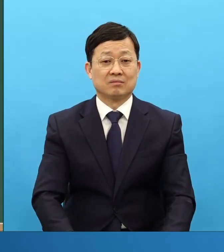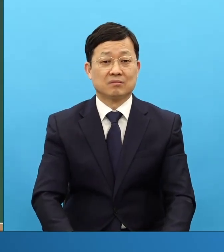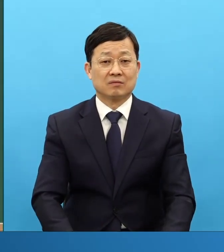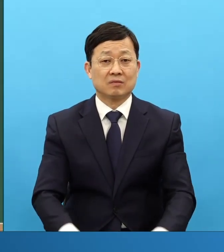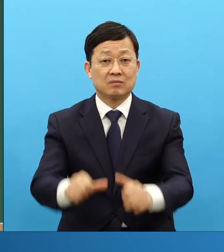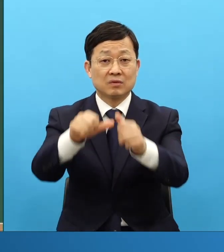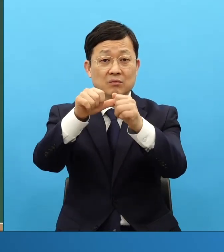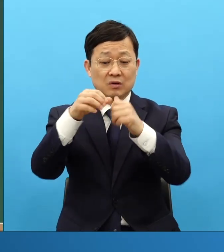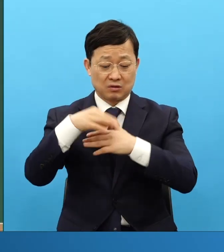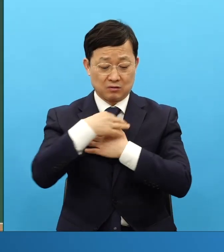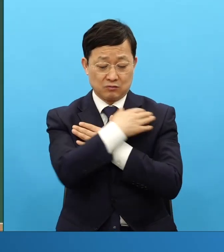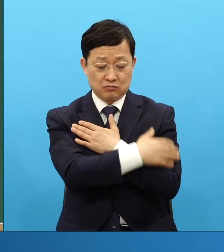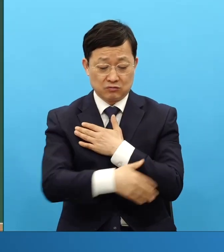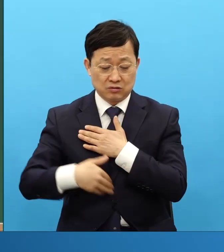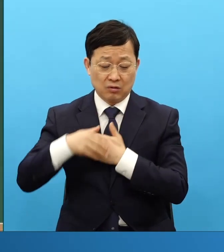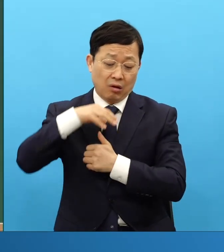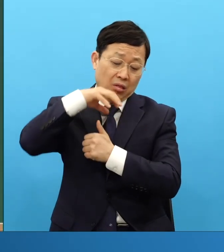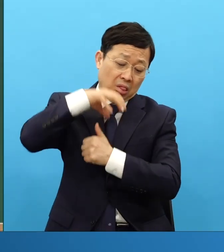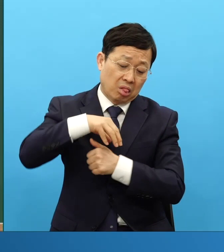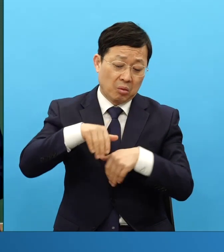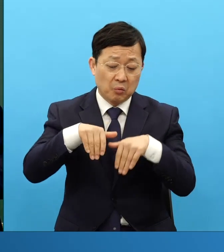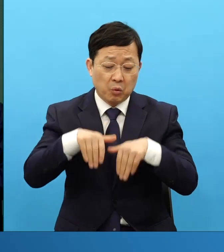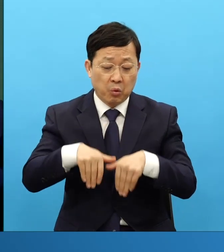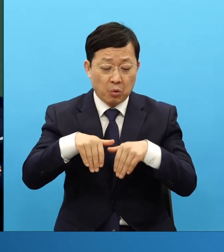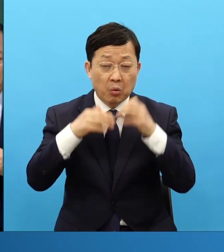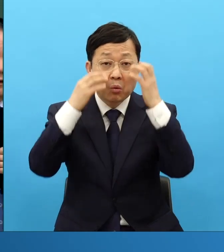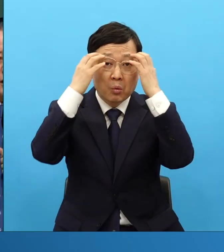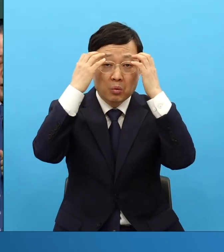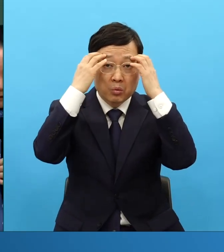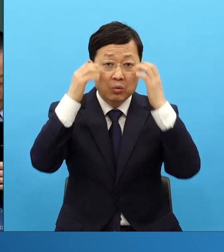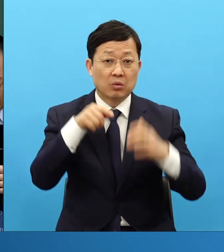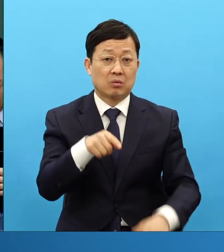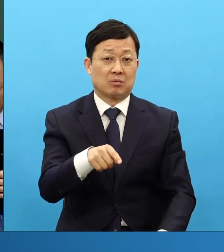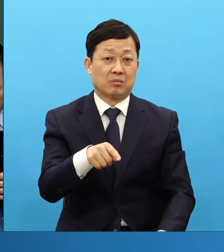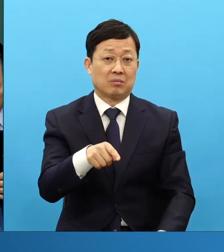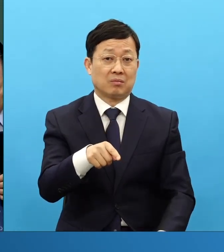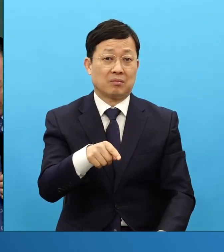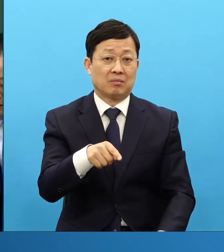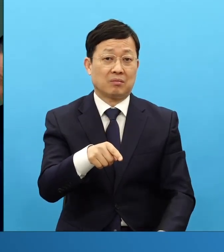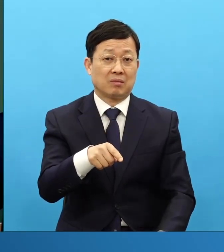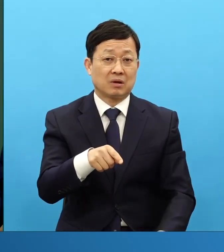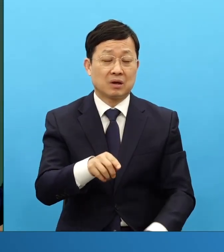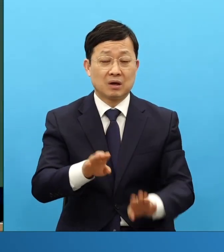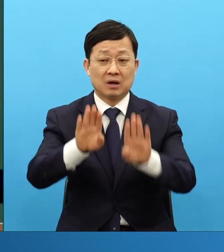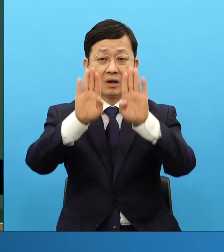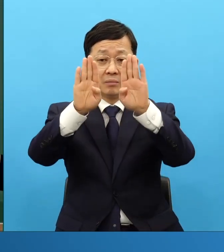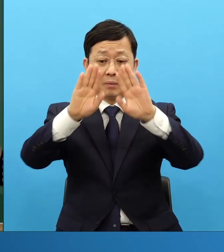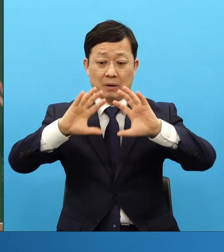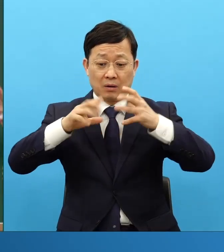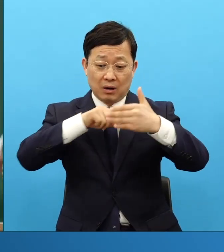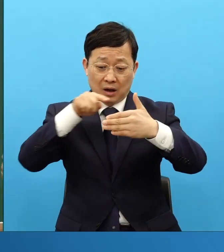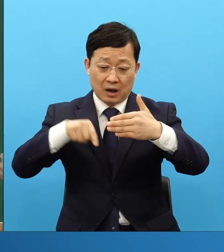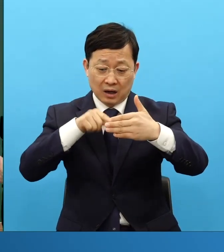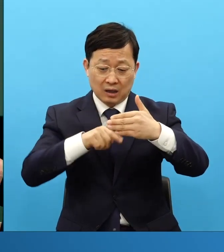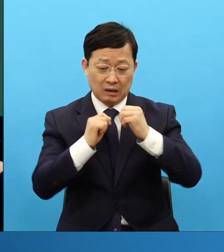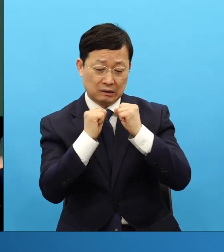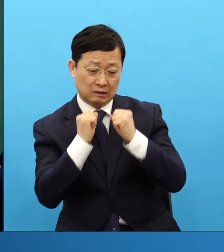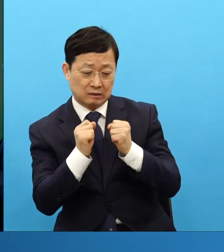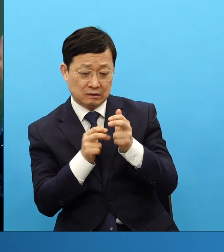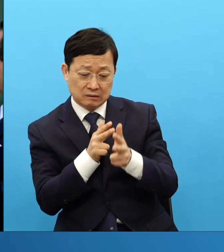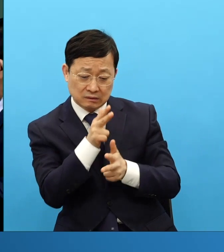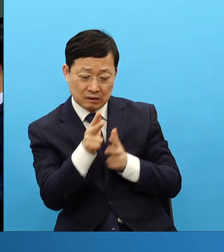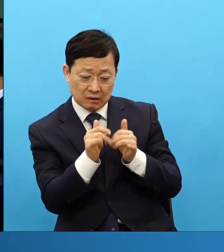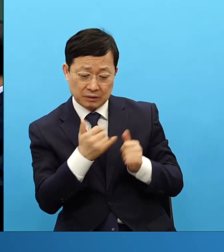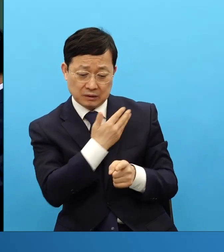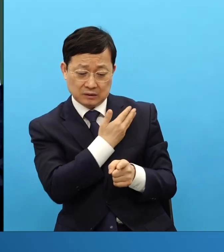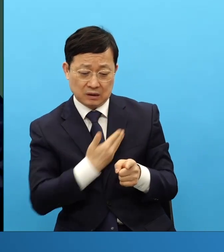되겠죠. Then naturally you become physical captives as well. 이걸 바벨론에 있던 산업인들은 알은 겁니다. But this is what the